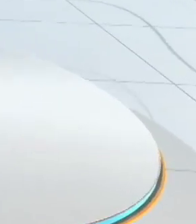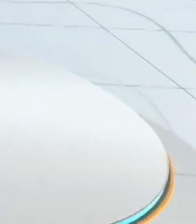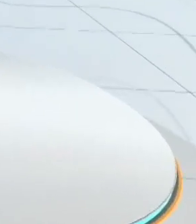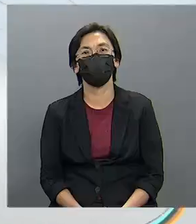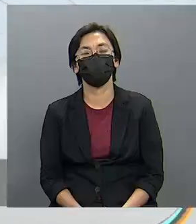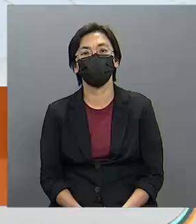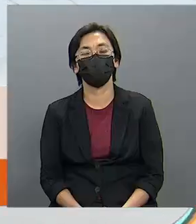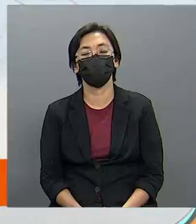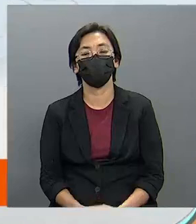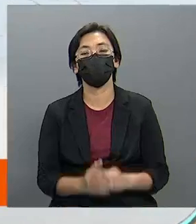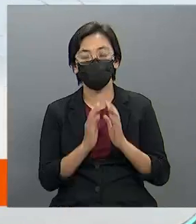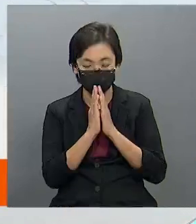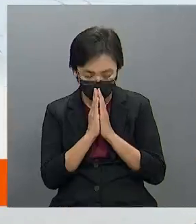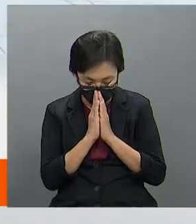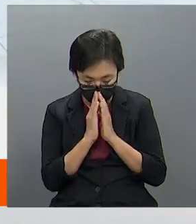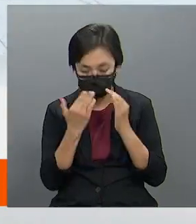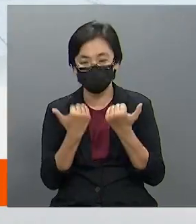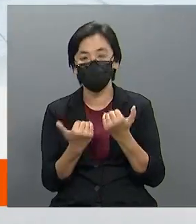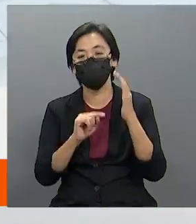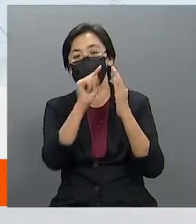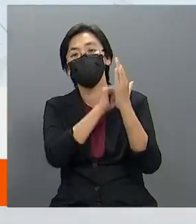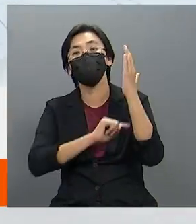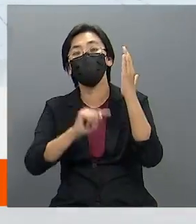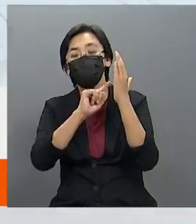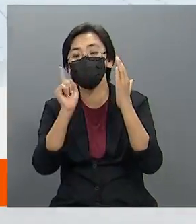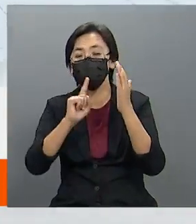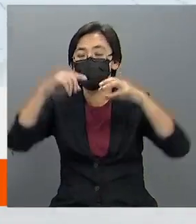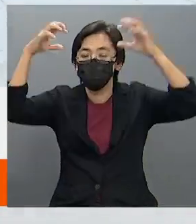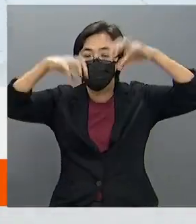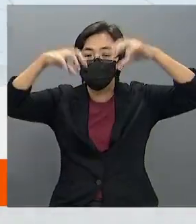กวัสดีค่ะวันนี้หลายพ้ที่ยมีโอกาสเกิดฝนตกหนักahi